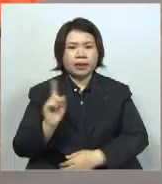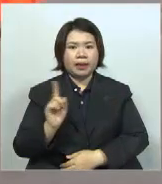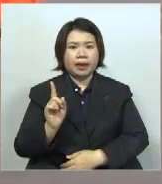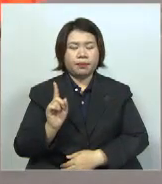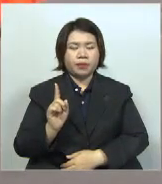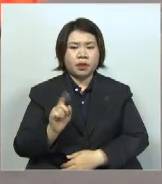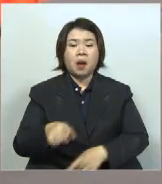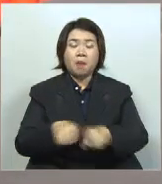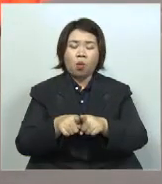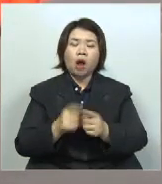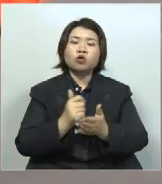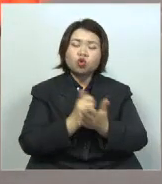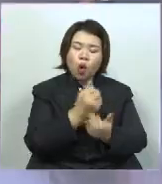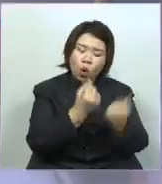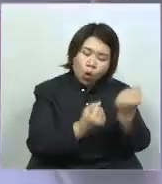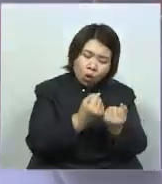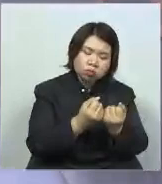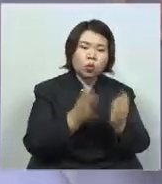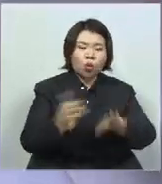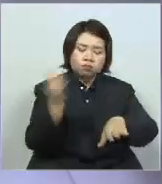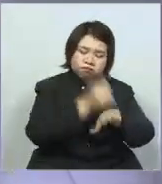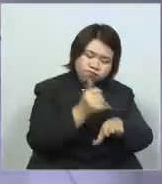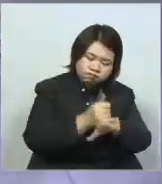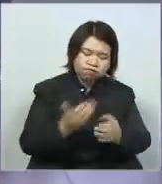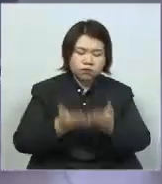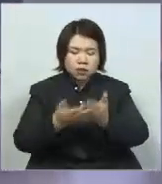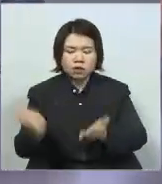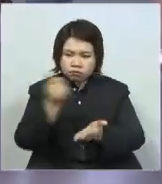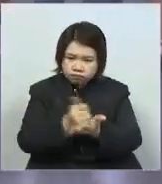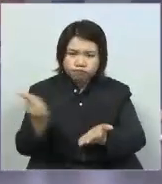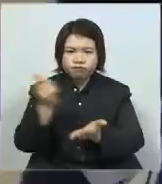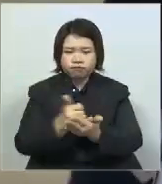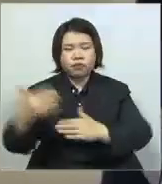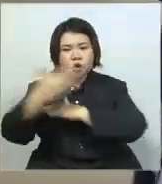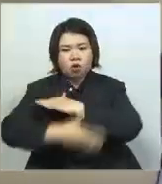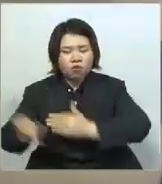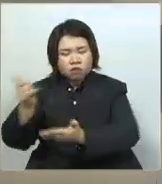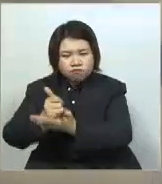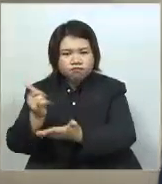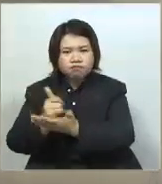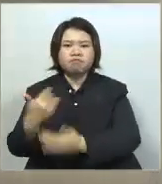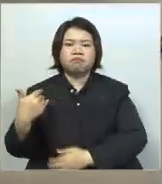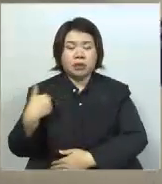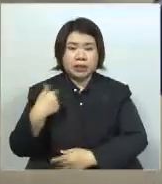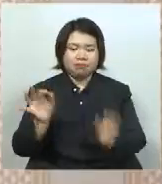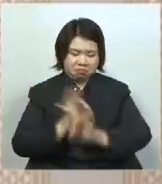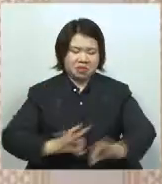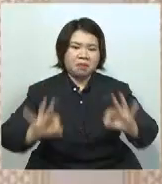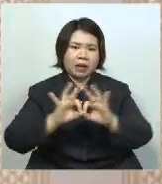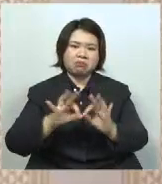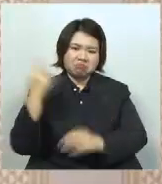ว่าเป็นขนสินค้าแล้วนะคะก็เพื่อหวังประโยชน์ในการท่องเที่ยวโดยเฉพาะหนองคายนะ